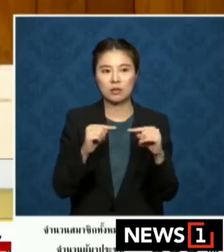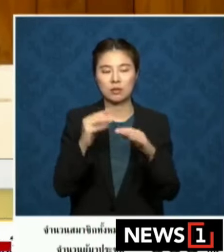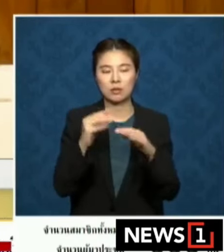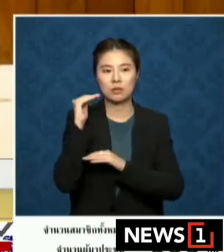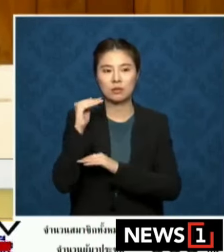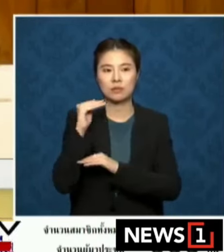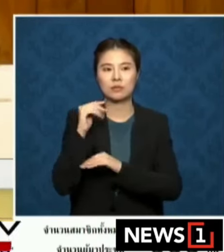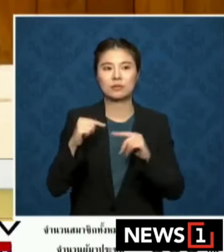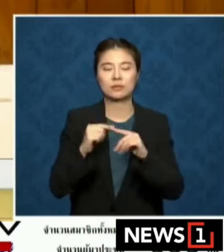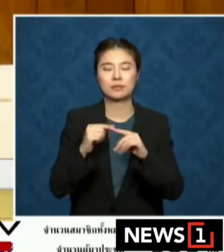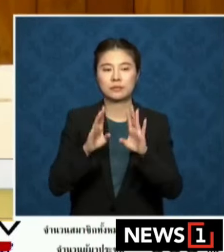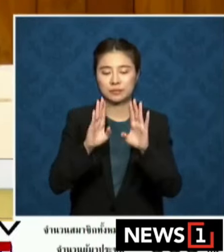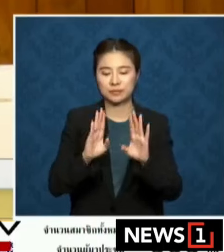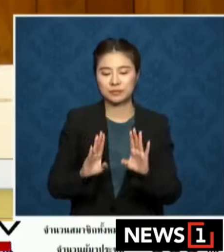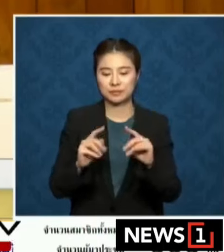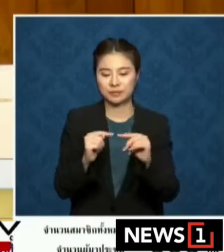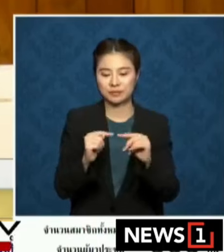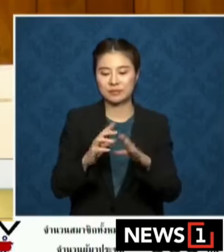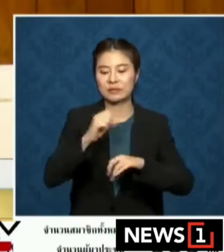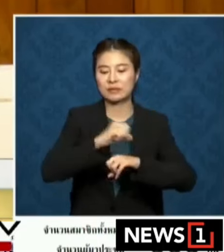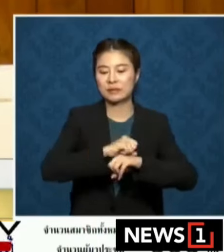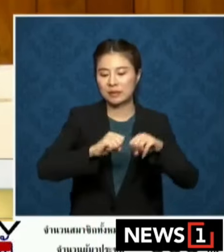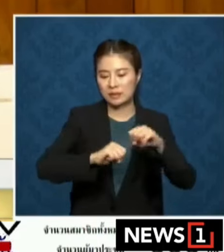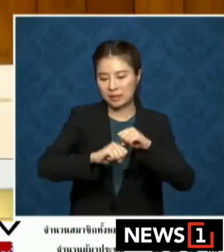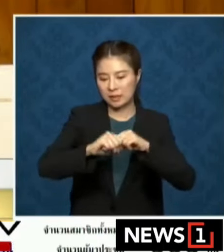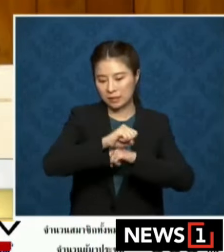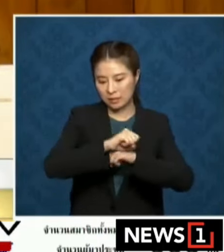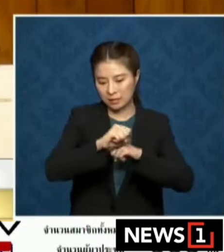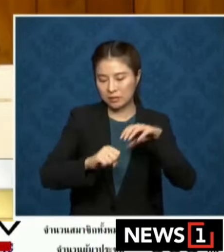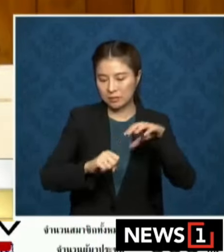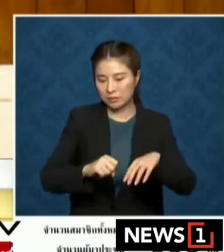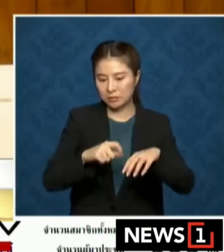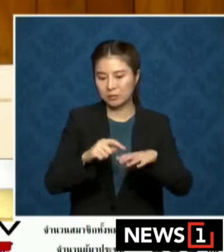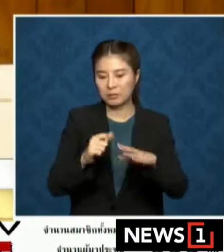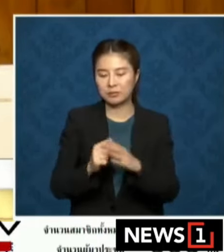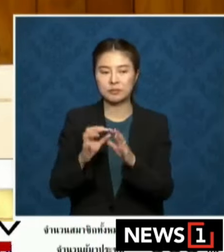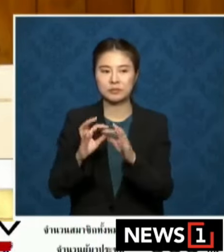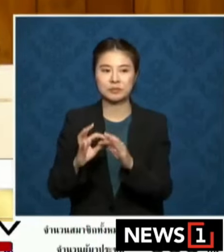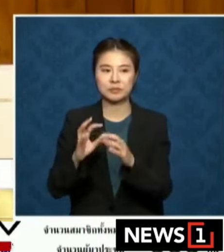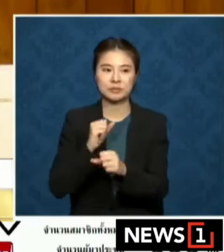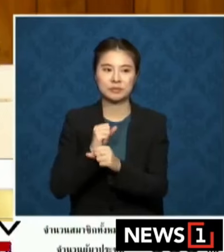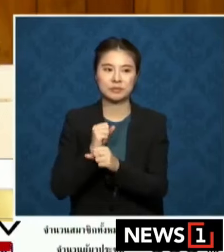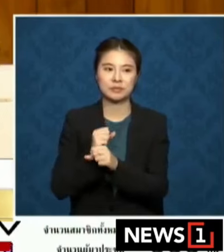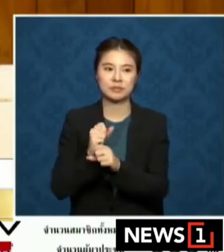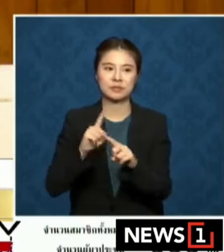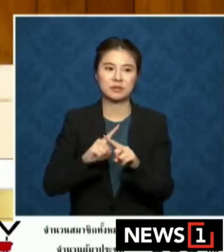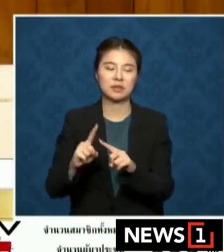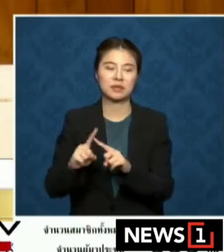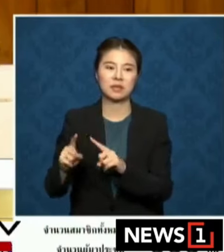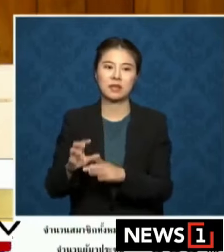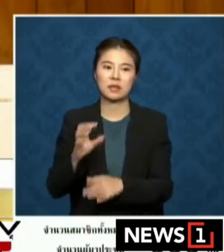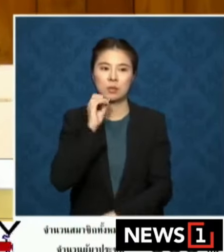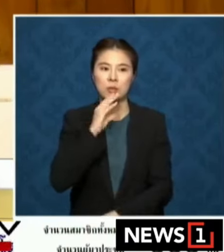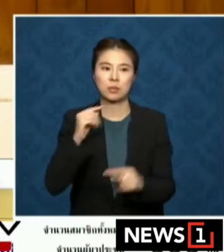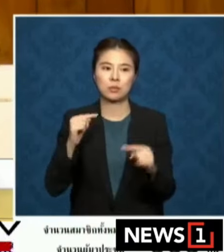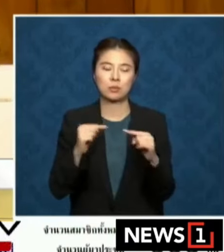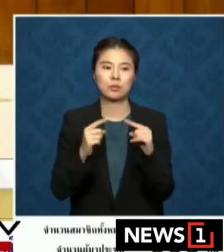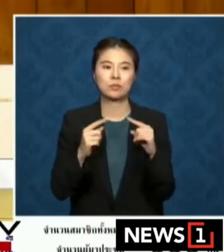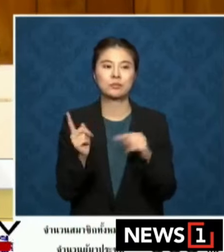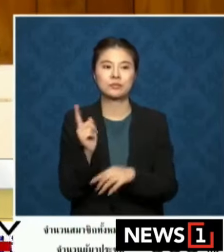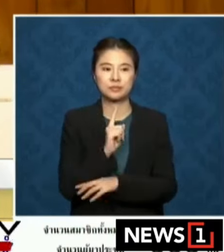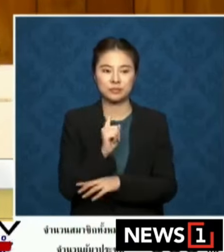ใช้จ่ายซึ่งการของบประมาณในส่วนของงบกลางส่วนใหญ่จะเกิดขึ้นในช่วงสิ้นปีอาทิเรื่องของเบี้ยหวัดบำเหน็ดบำนานและราย